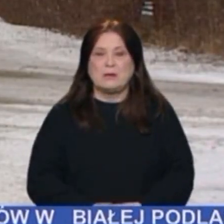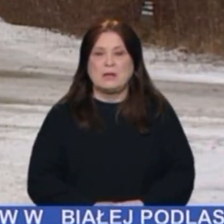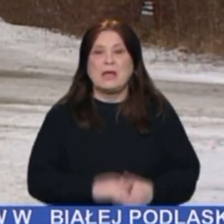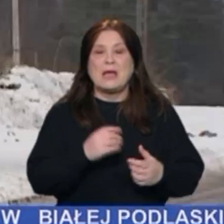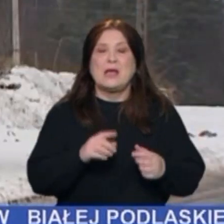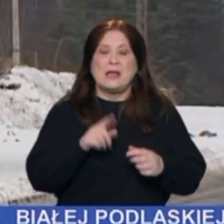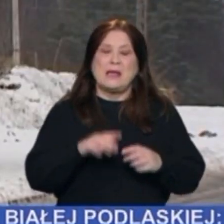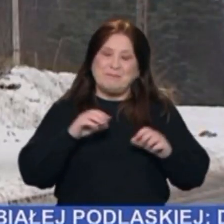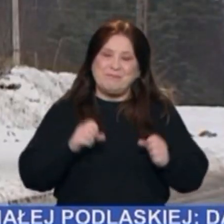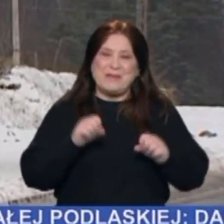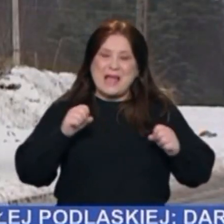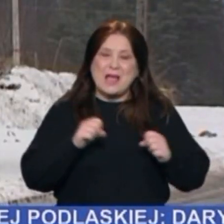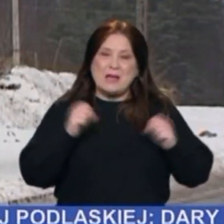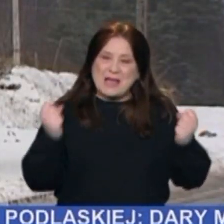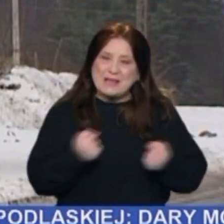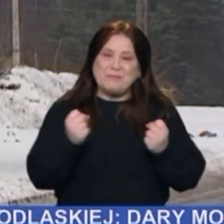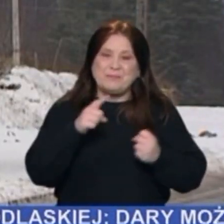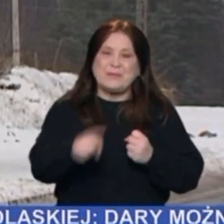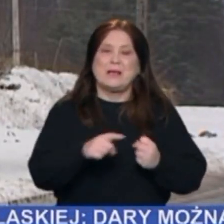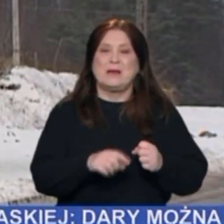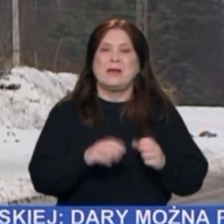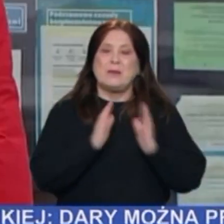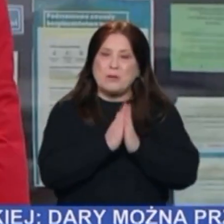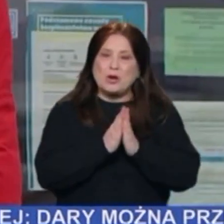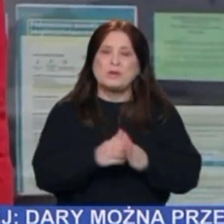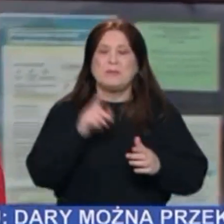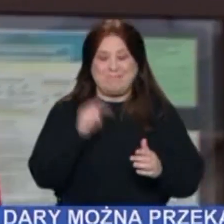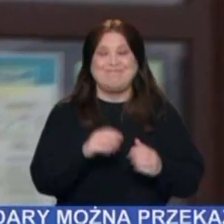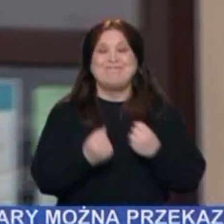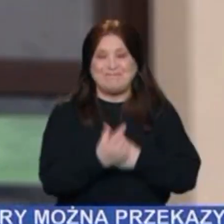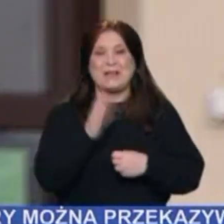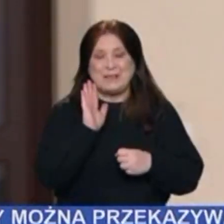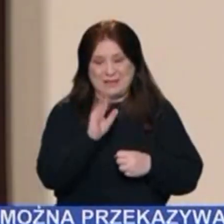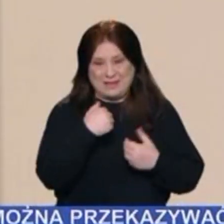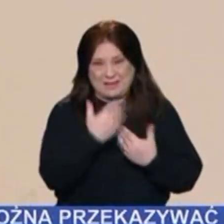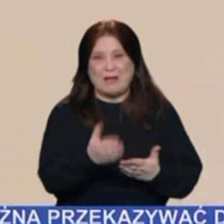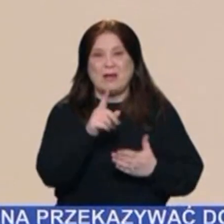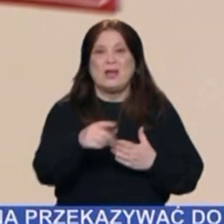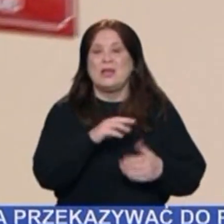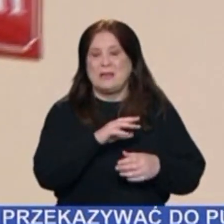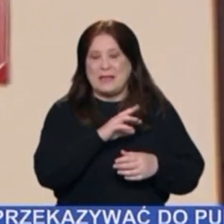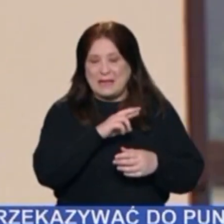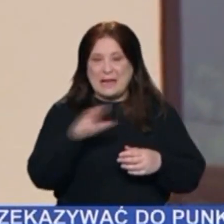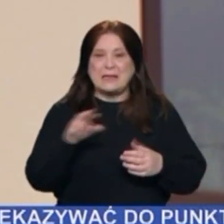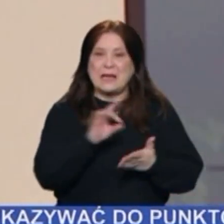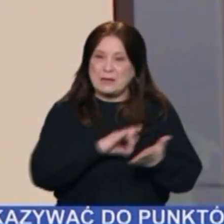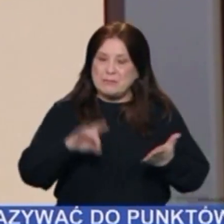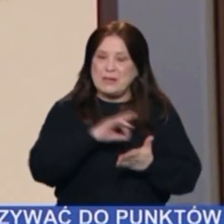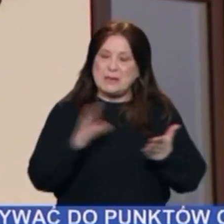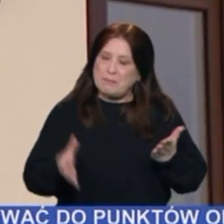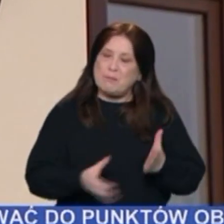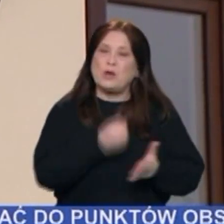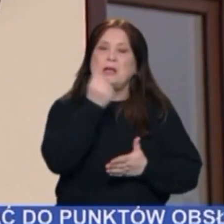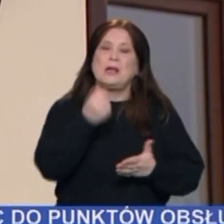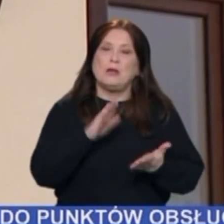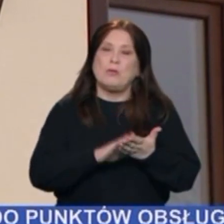Liczne interwencje i apele przyniosły jednak oczekiwany skutek. Radni zwołali nadzwyczajną sesję Rady Gminy i podjęli uchwałę o